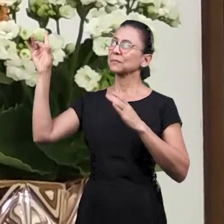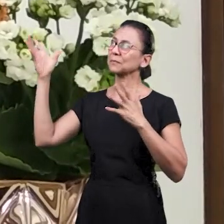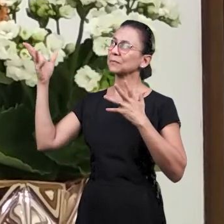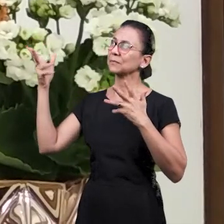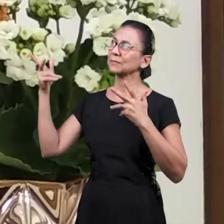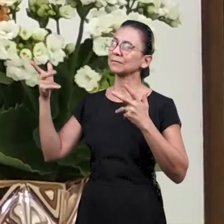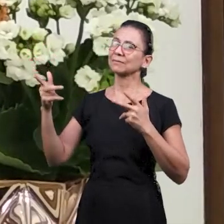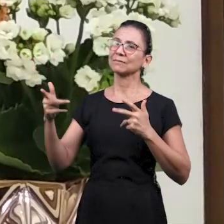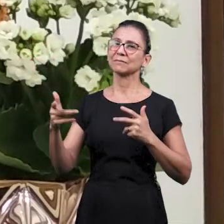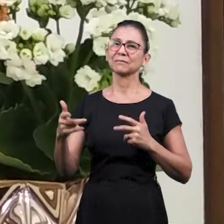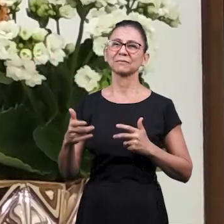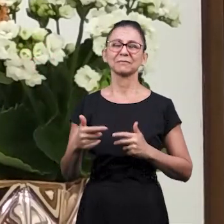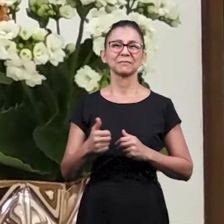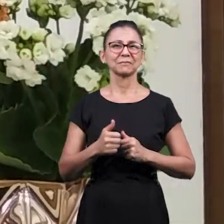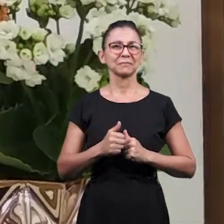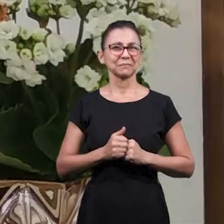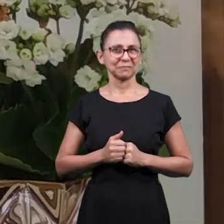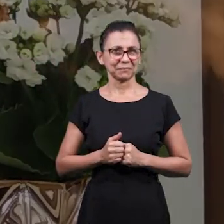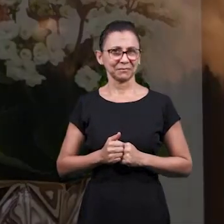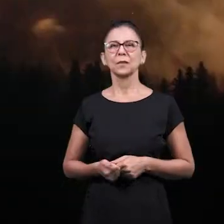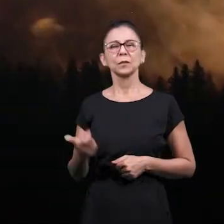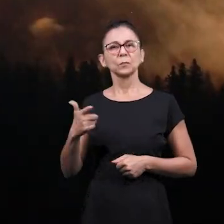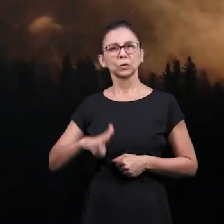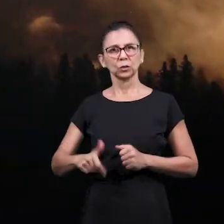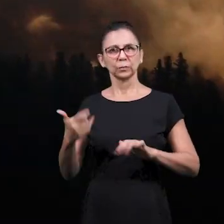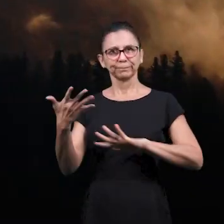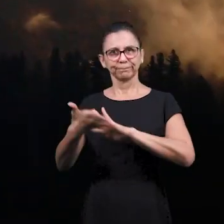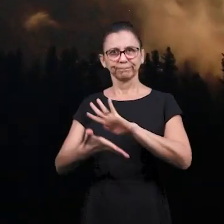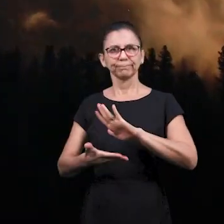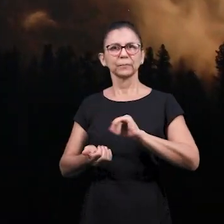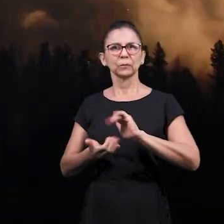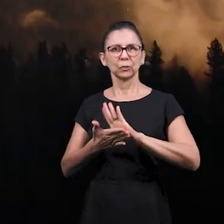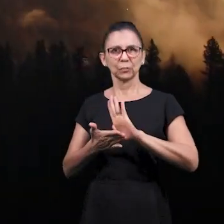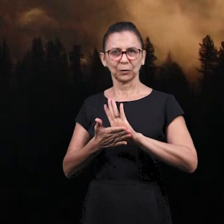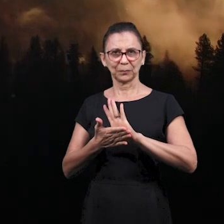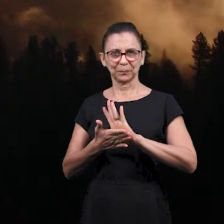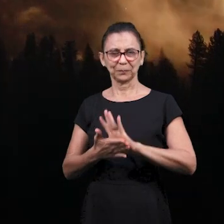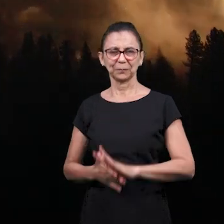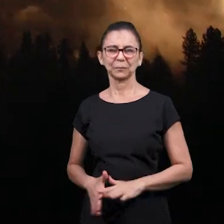этого чудного Бога, еще одним псалмом хвалы.